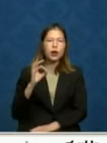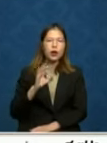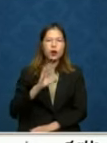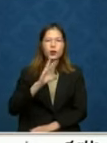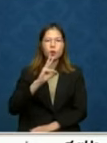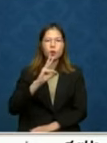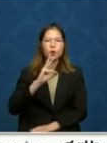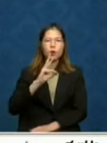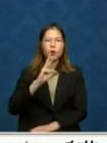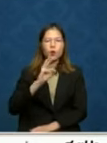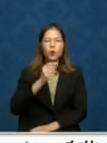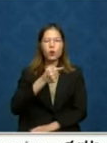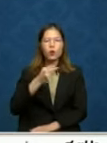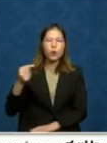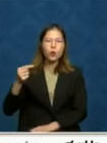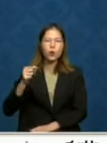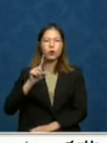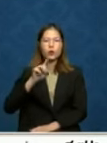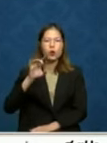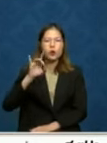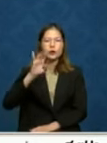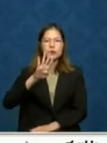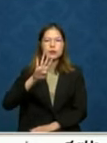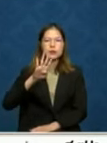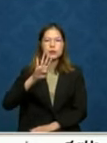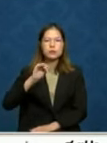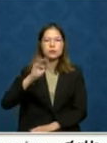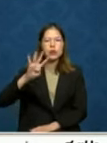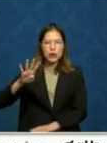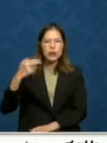ง144เดือน